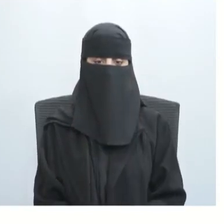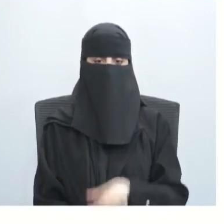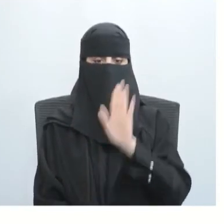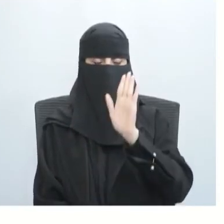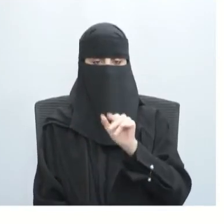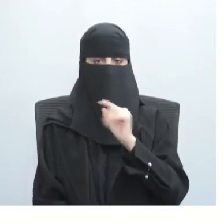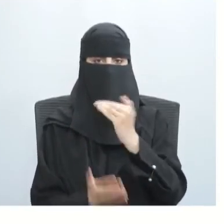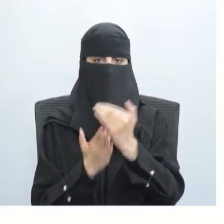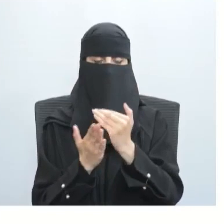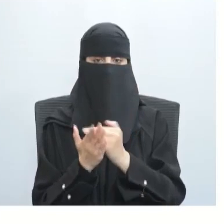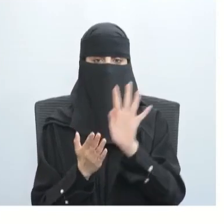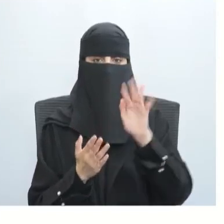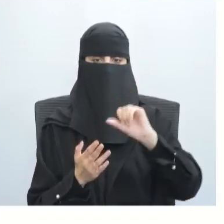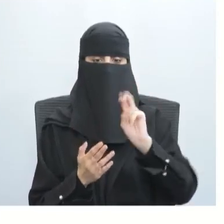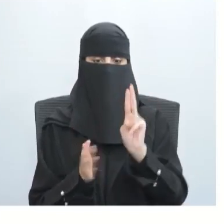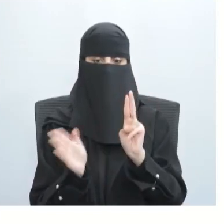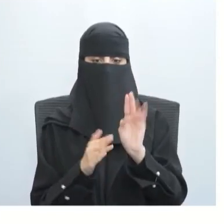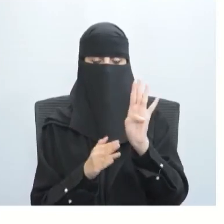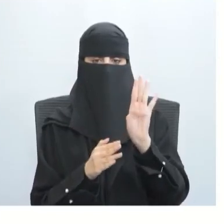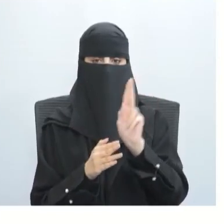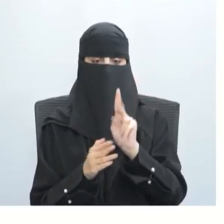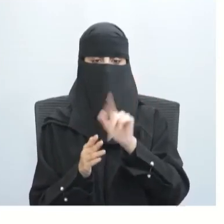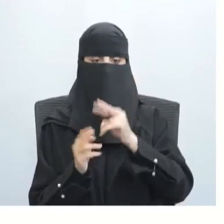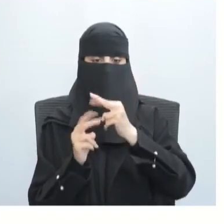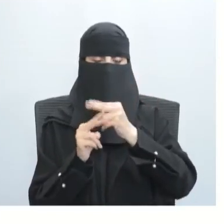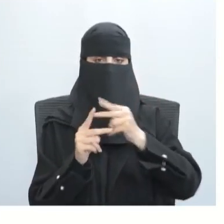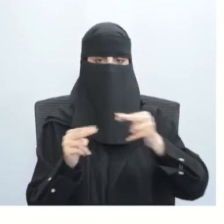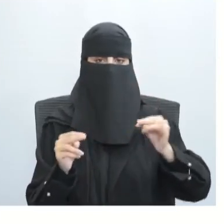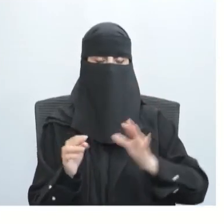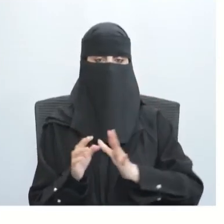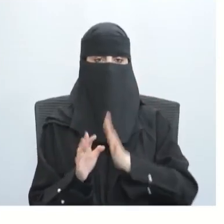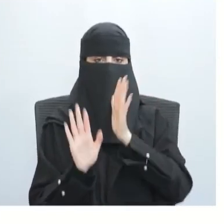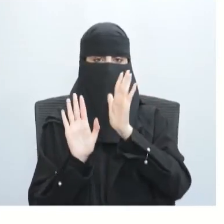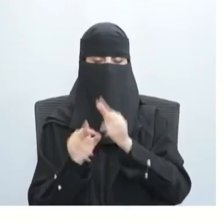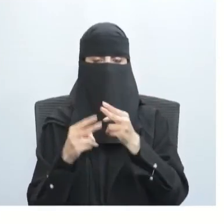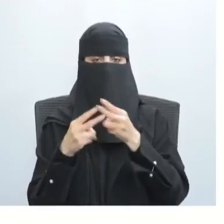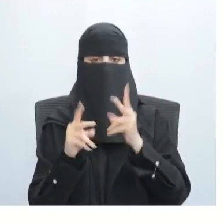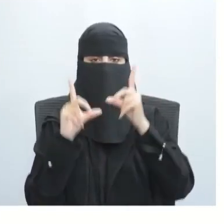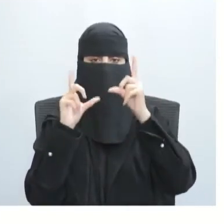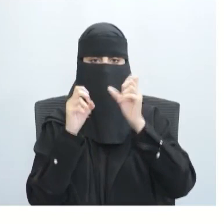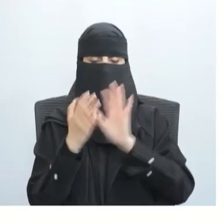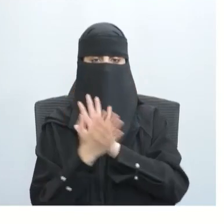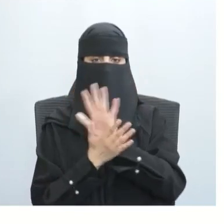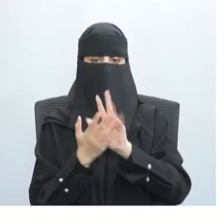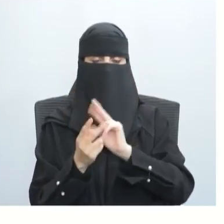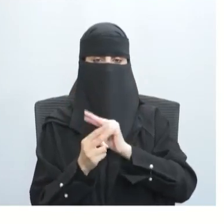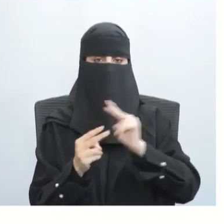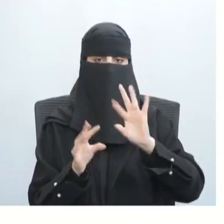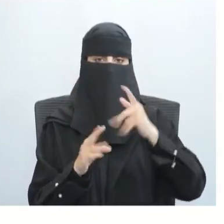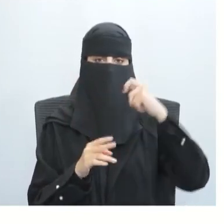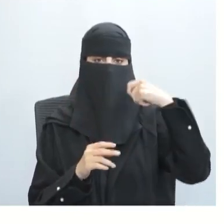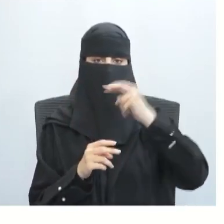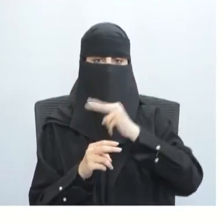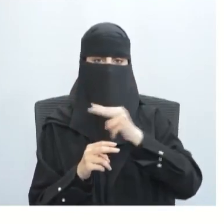يوجد في برنامج شوت كات العديد من المرشحات المتاحه لتحرير الصور او مقاطع الفيديو يستخدم